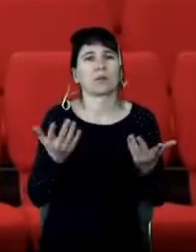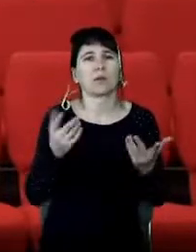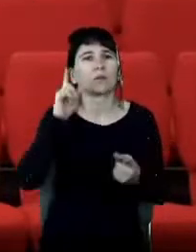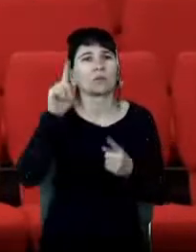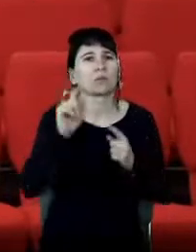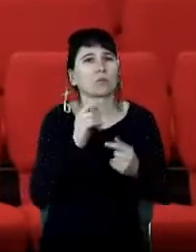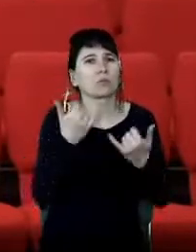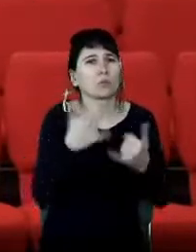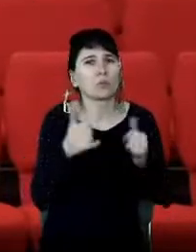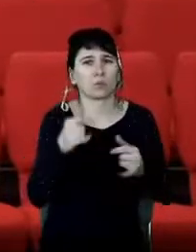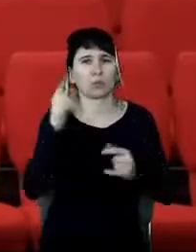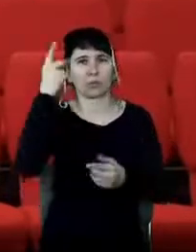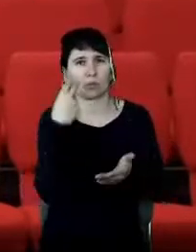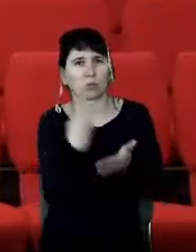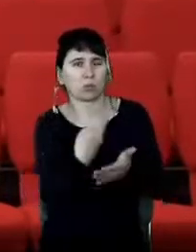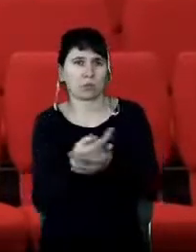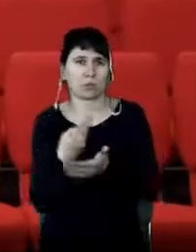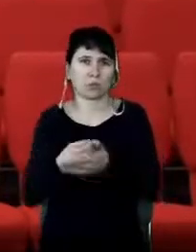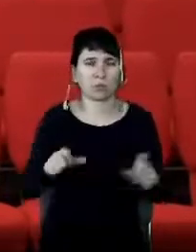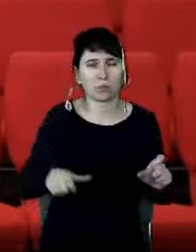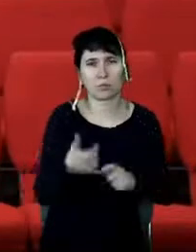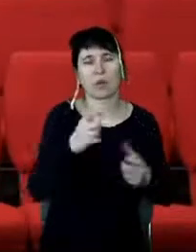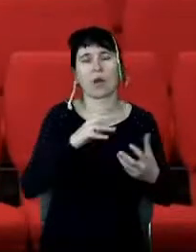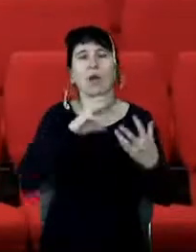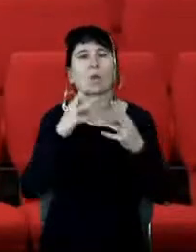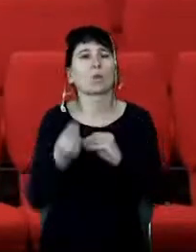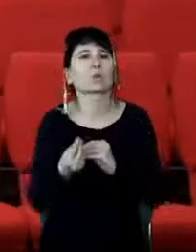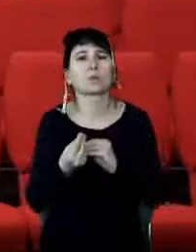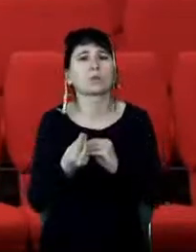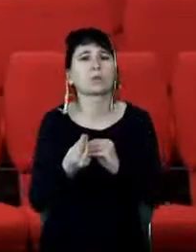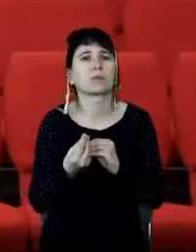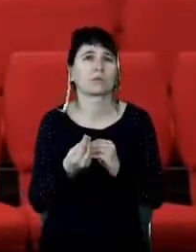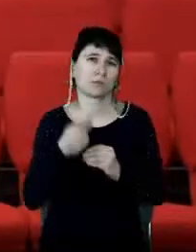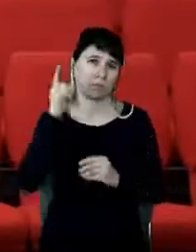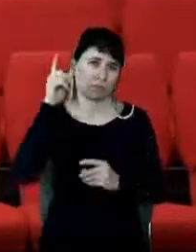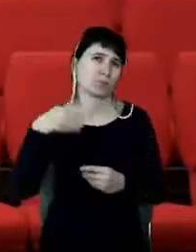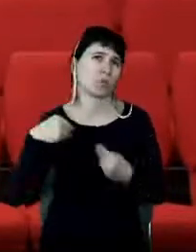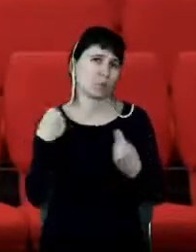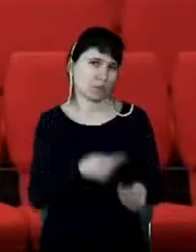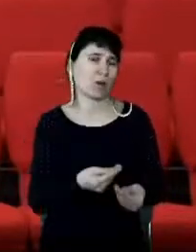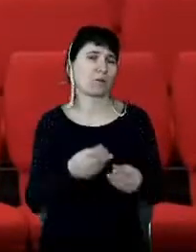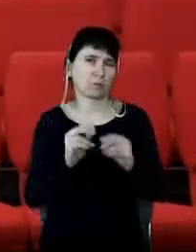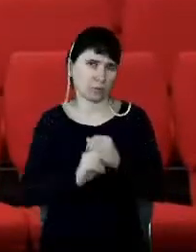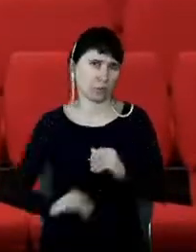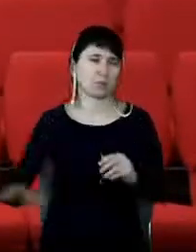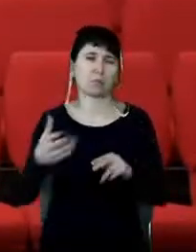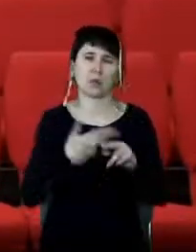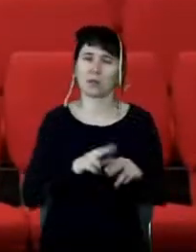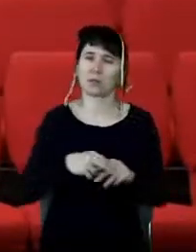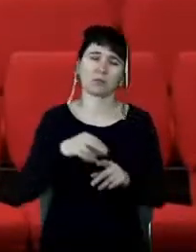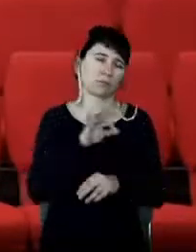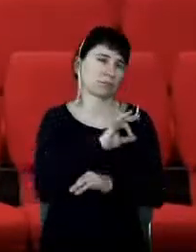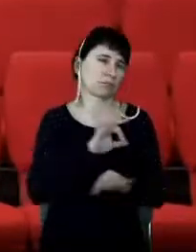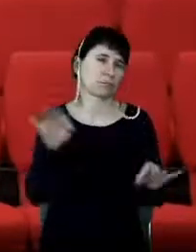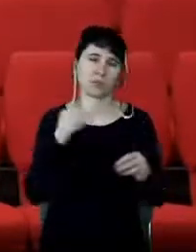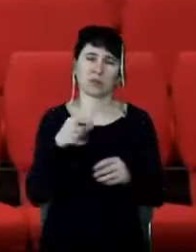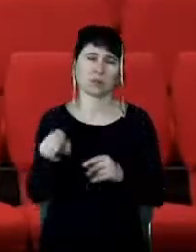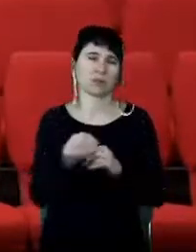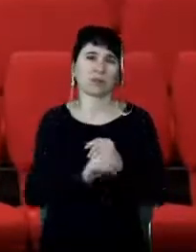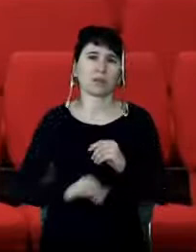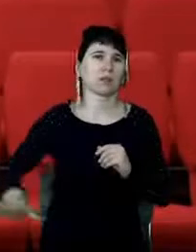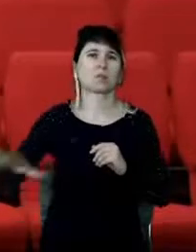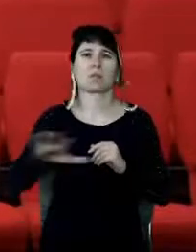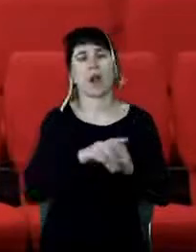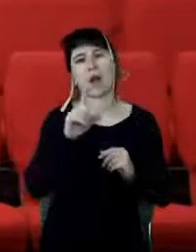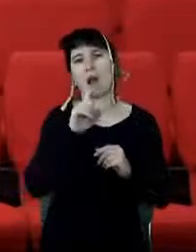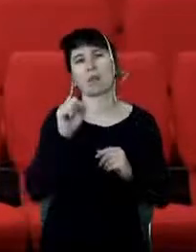вона була з Богом. І кінцевий результат була обіцяна земля. Це була прекрасна земля, де тече молоко і